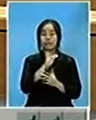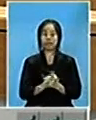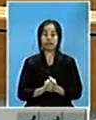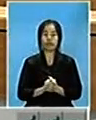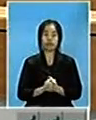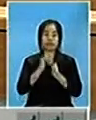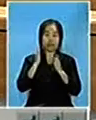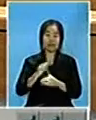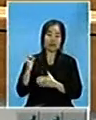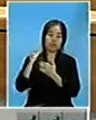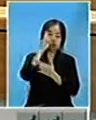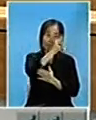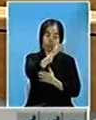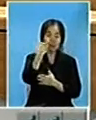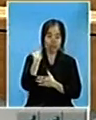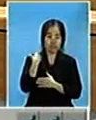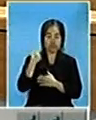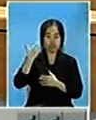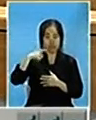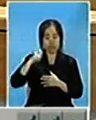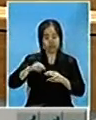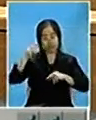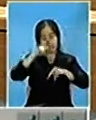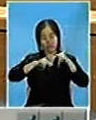เขาร้องว่าศาลตัดสินว่าดูแล้วหลักฐาน